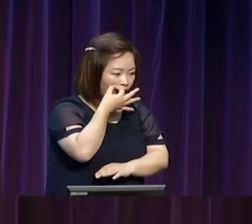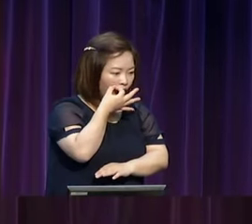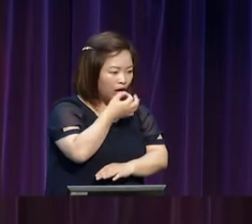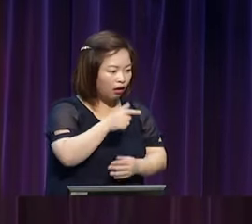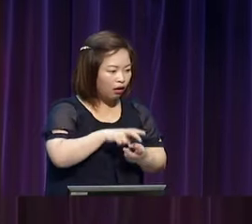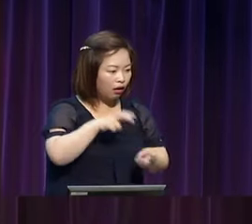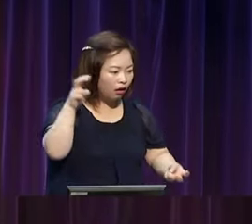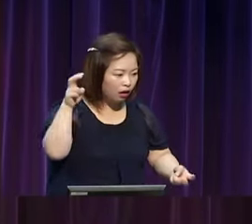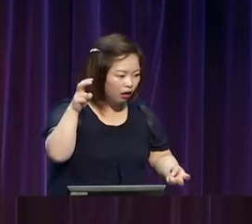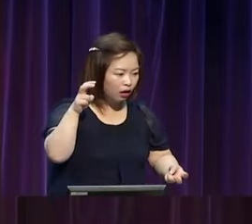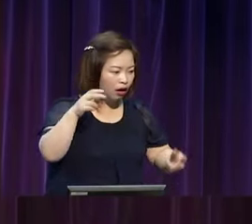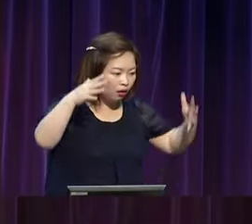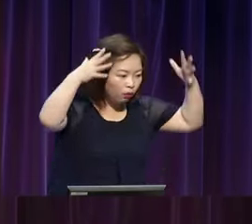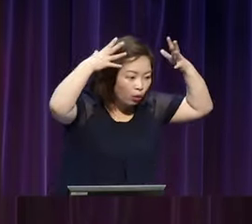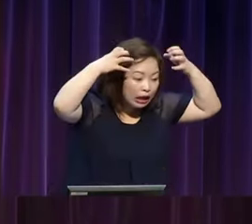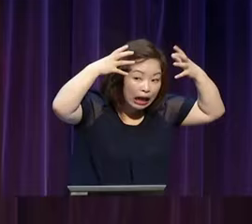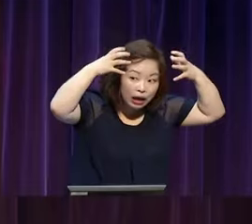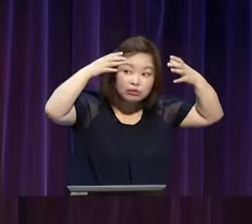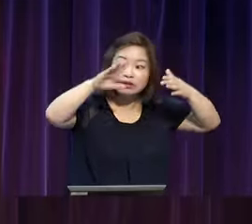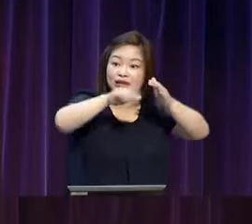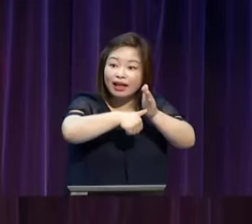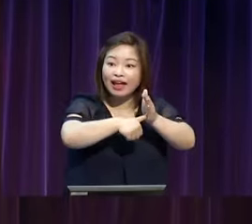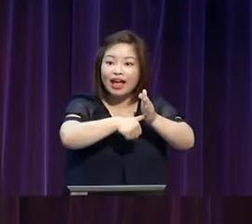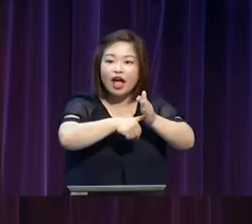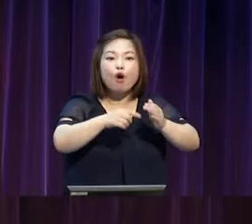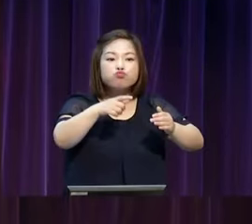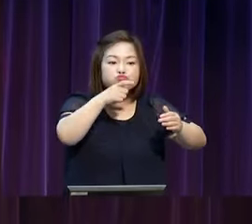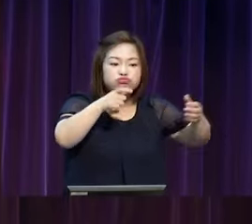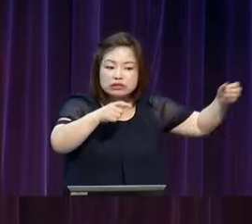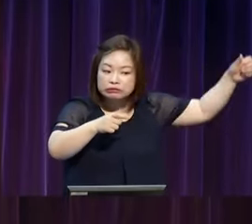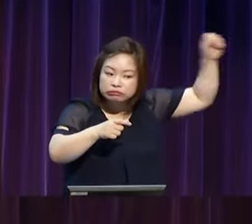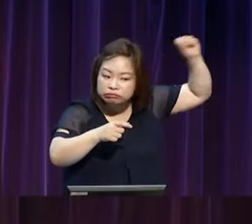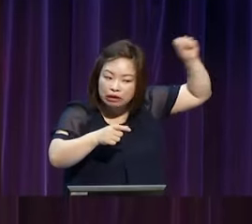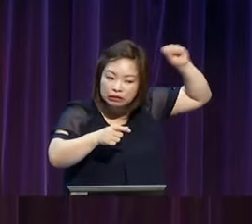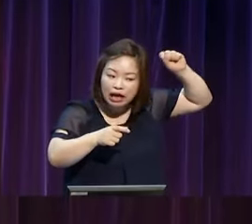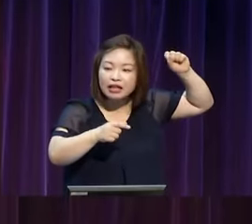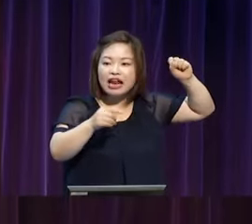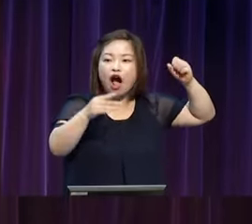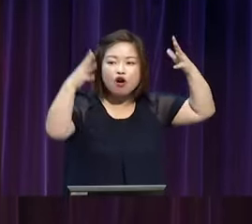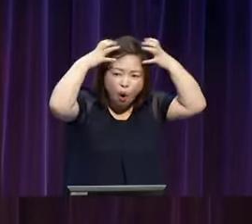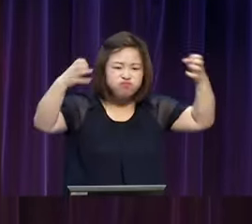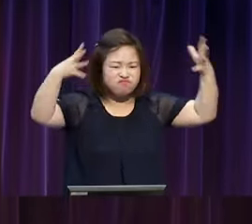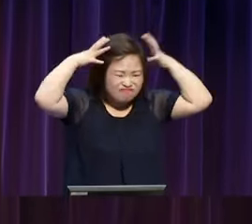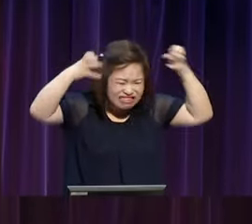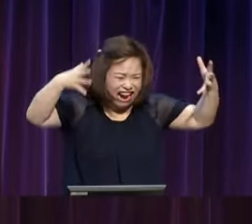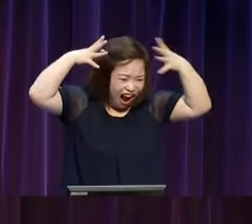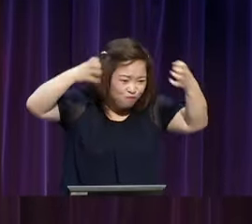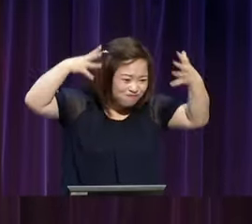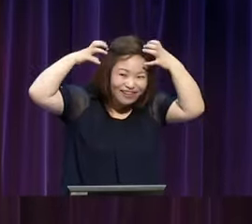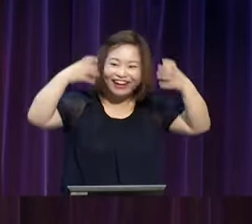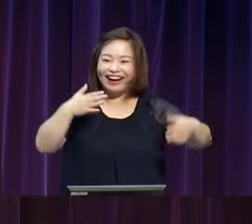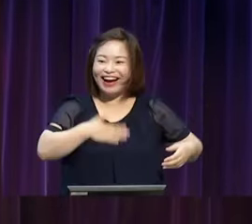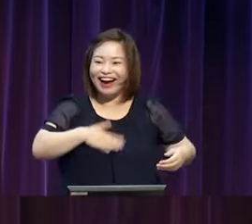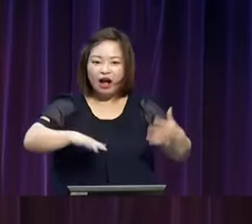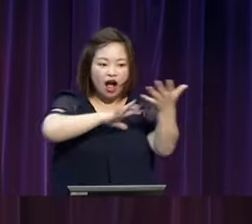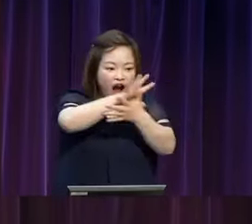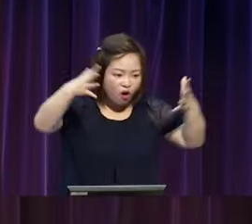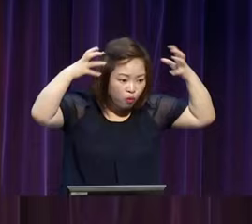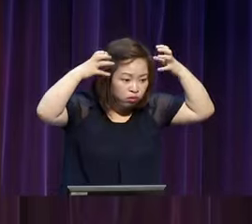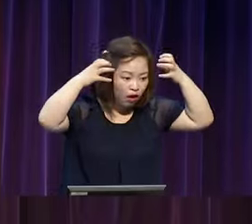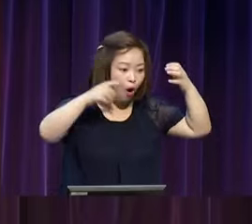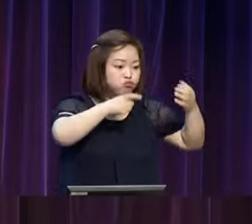놀랐어요. 머리를 감는데 그냥 물만 적시는 게 아니에요. 거품을 얼마나 많이 하는지 몰라요. 걱정이